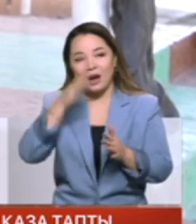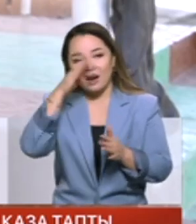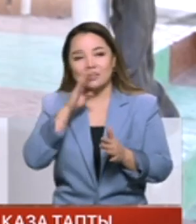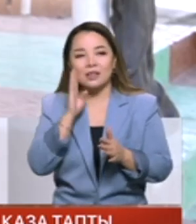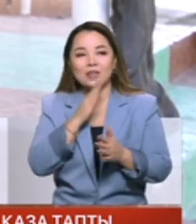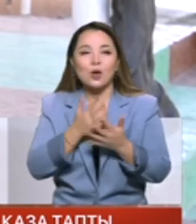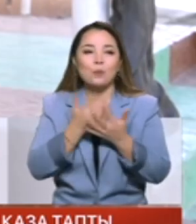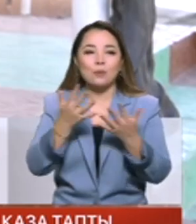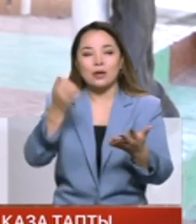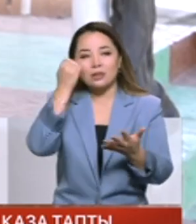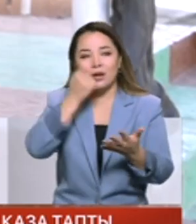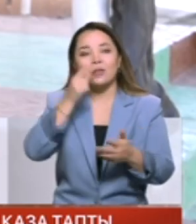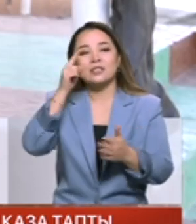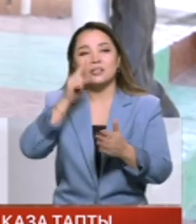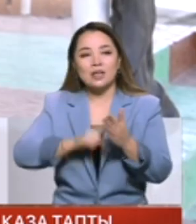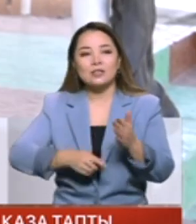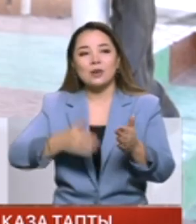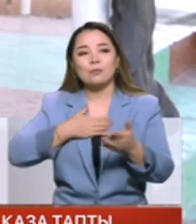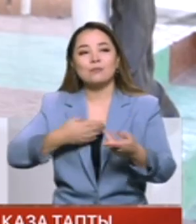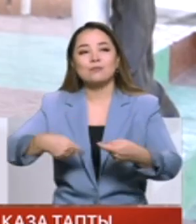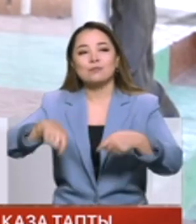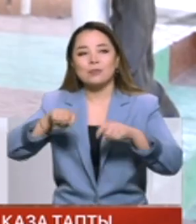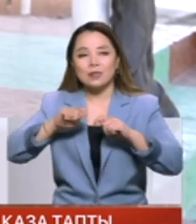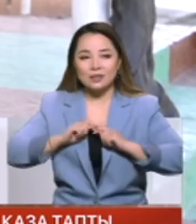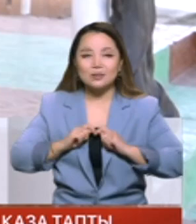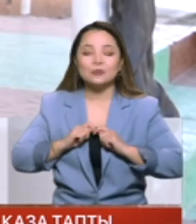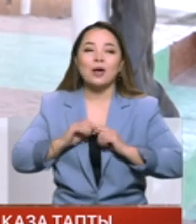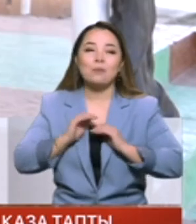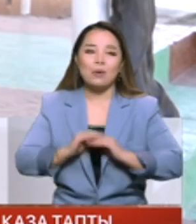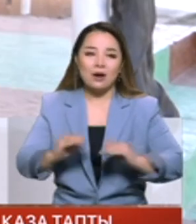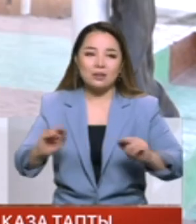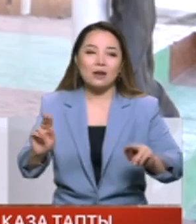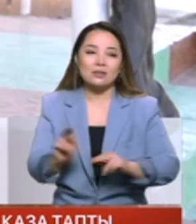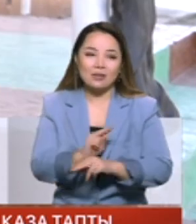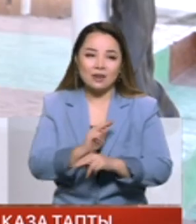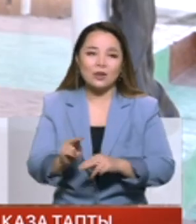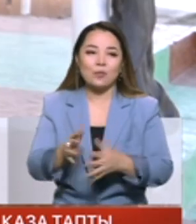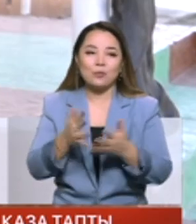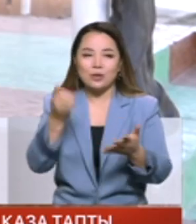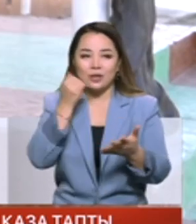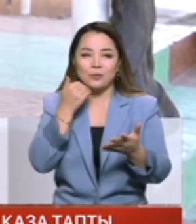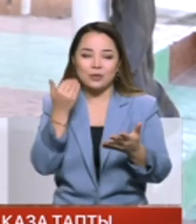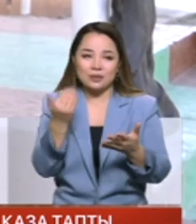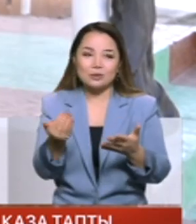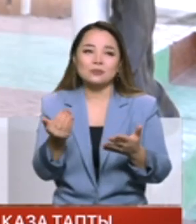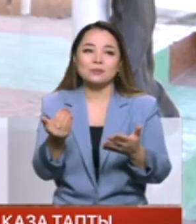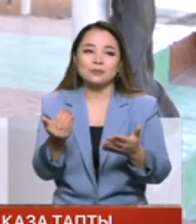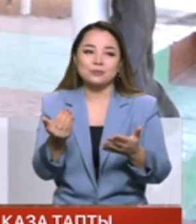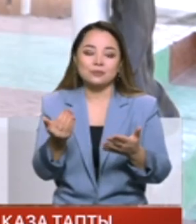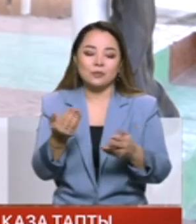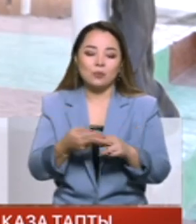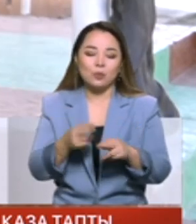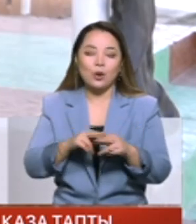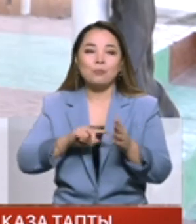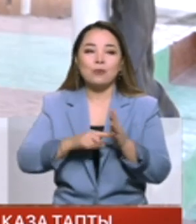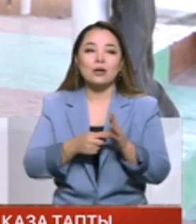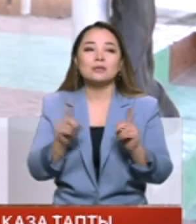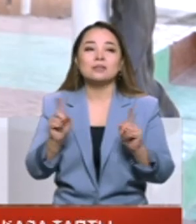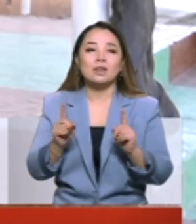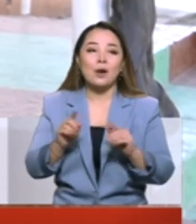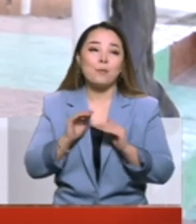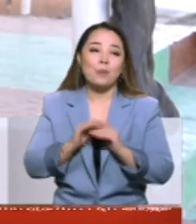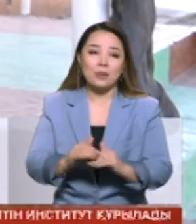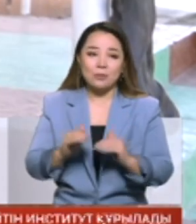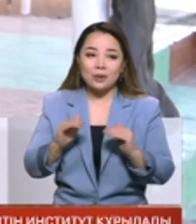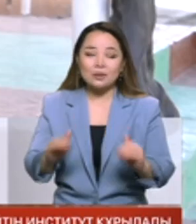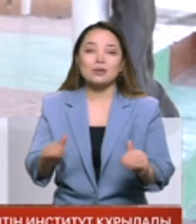Ата-аналарына да рахмет, осыншалық маған сеніп, осы балапандардың бергеніне. Бұл мақсат не?